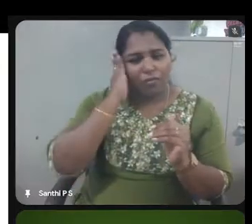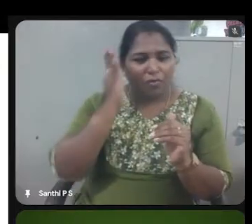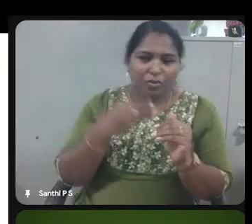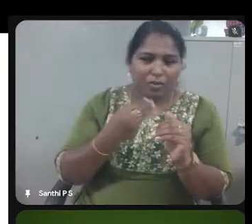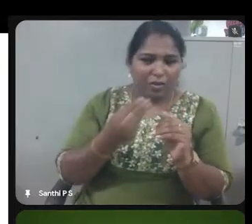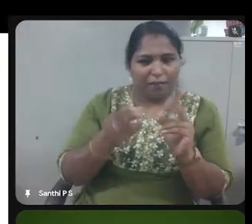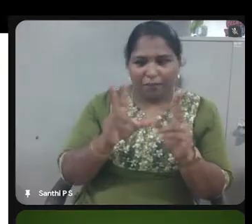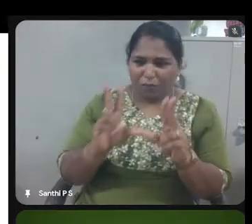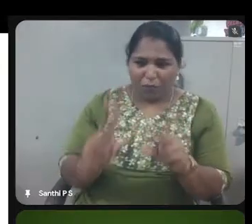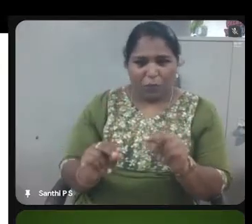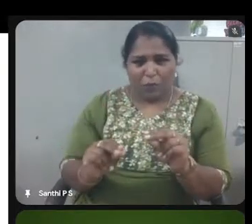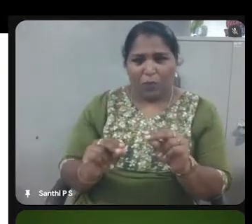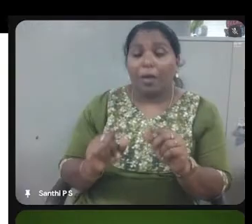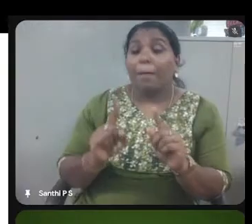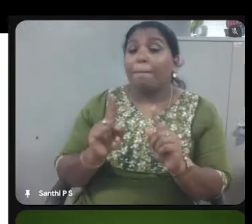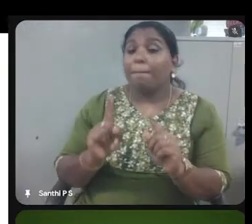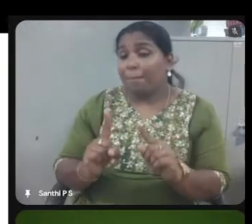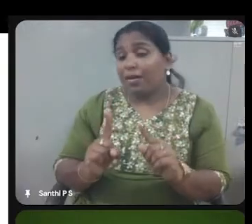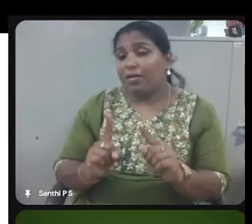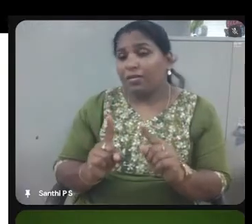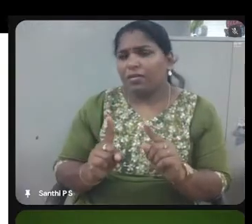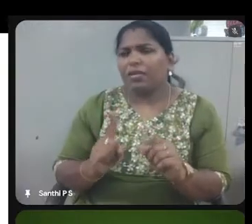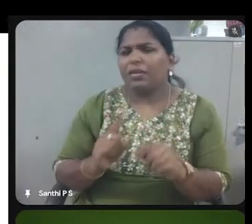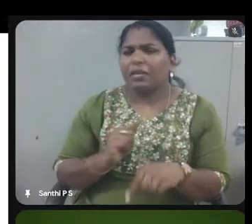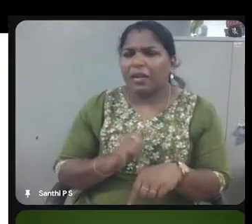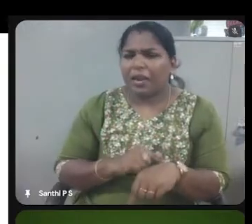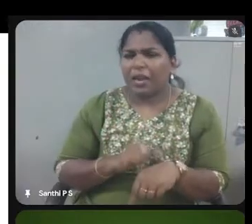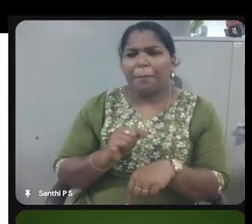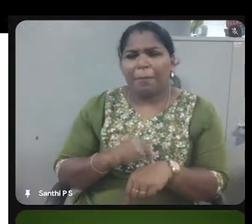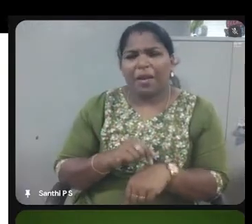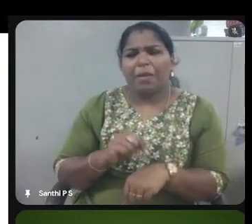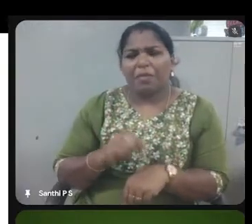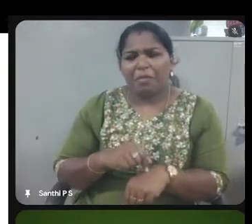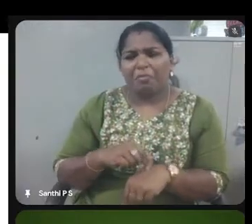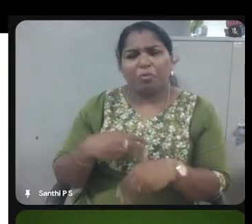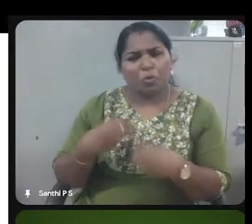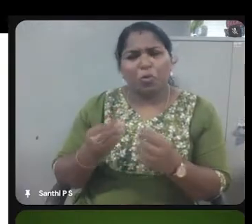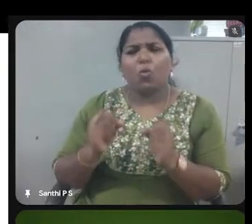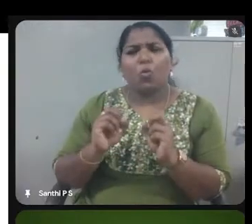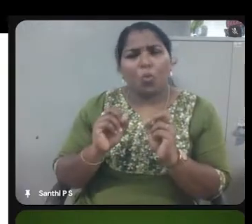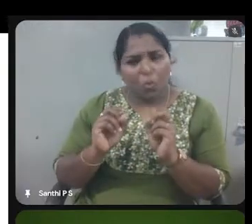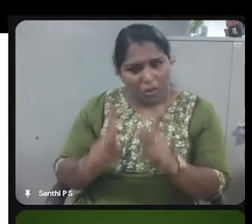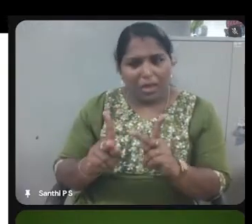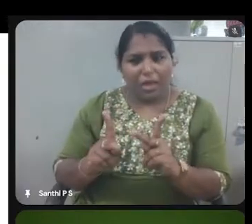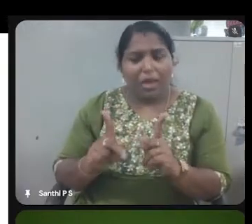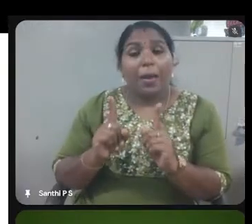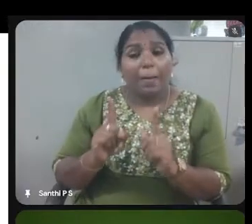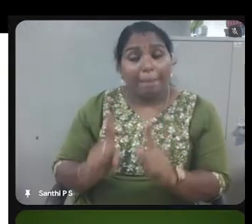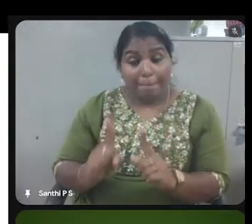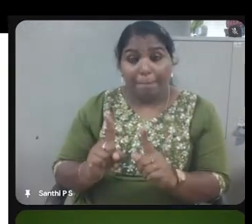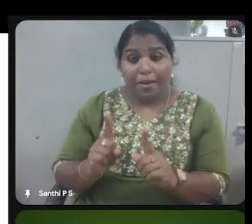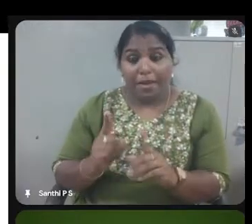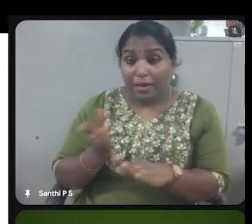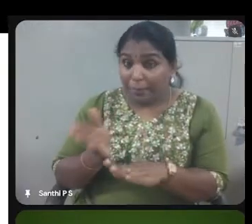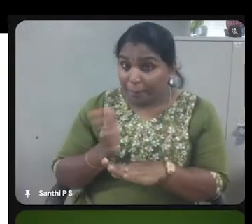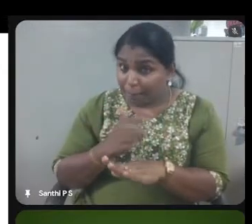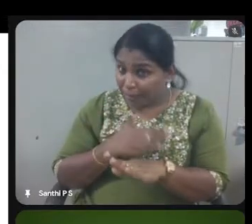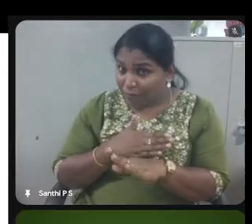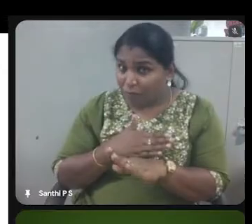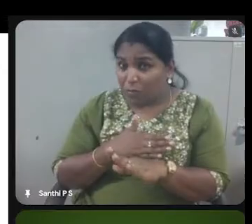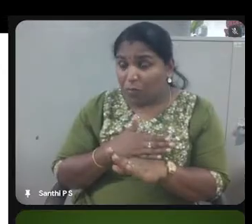പക്ഷെ എന്ന് വെച്ചാൽ ഇടയ്ക്കൊന്ന് കണ്ടെന്ന് വെച്ചാൽ അതൊരു ഇഷ്യൂ ആണെന്ന് പറയാനല്ല, പക്ഷെ നമ്മൾ നേരത്തെ